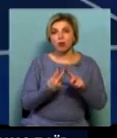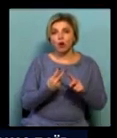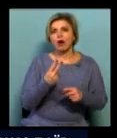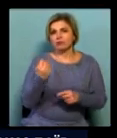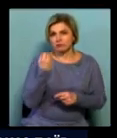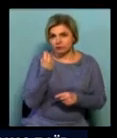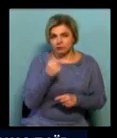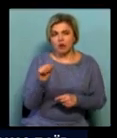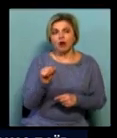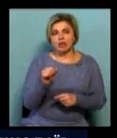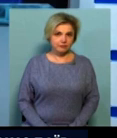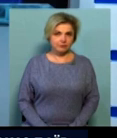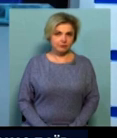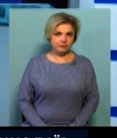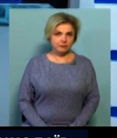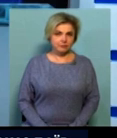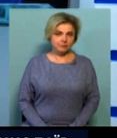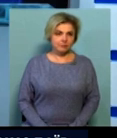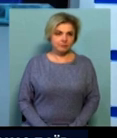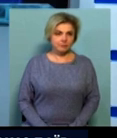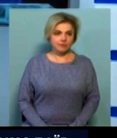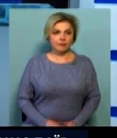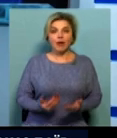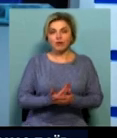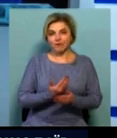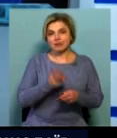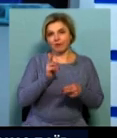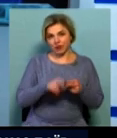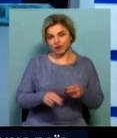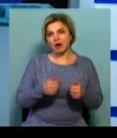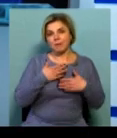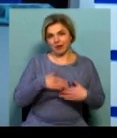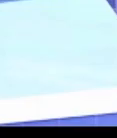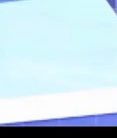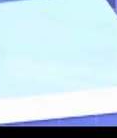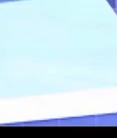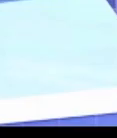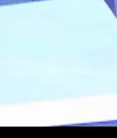японки Наомі Осаки. На цьому наш випуск завершено. Гарного вечора!